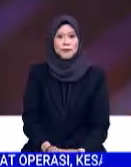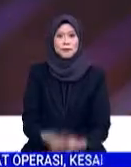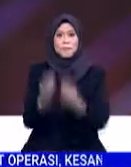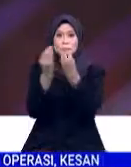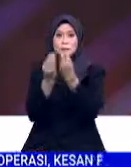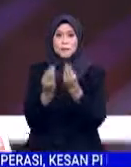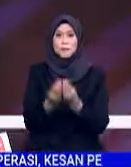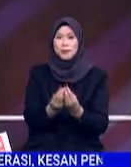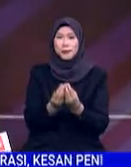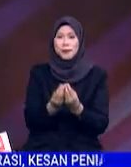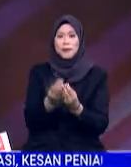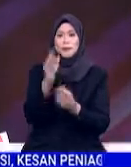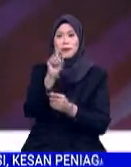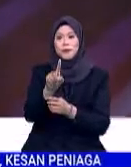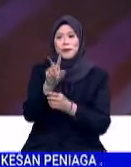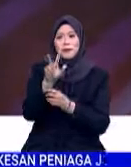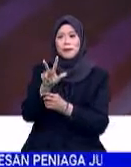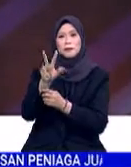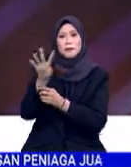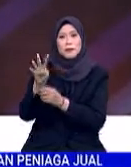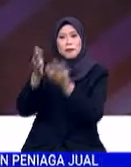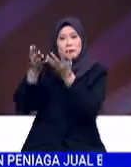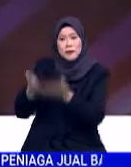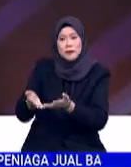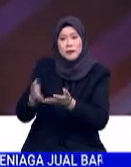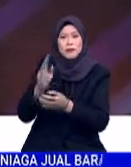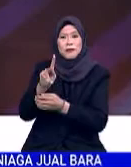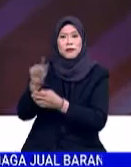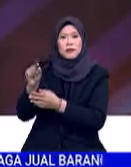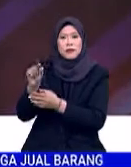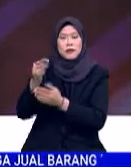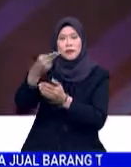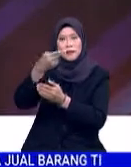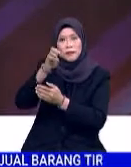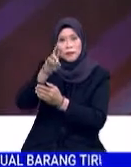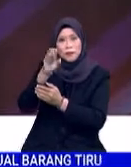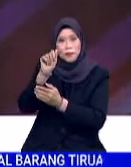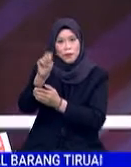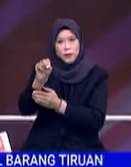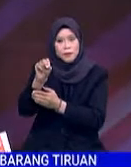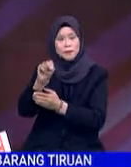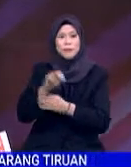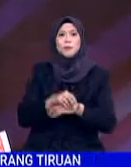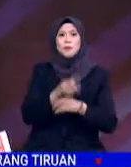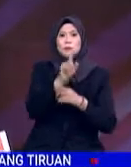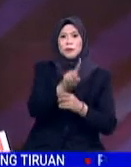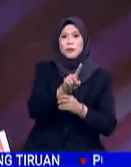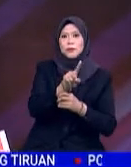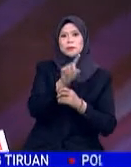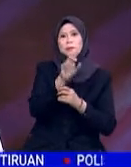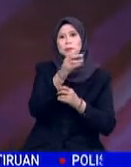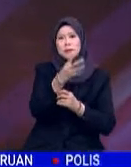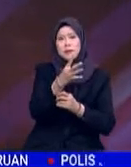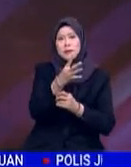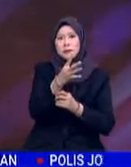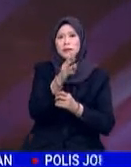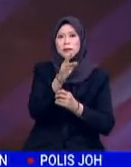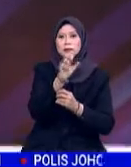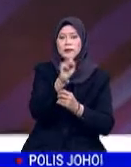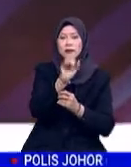Sejumlah 134 kilogram heroin dan 104 kilogram sabu